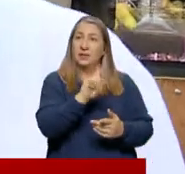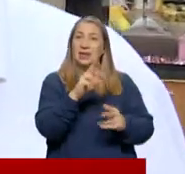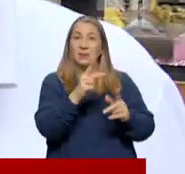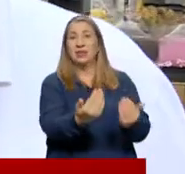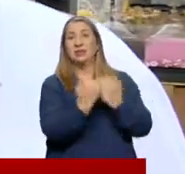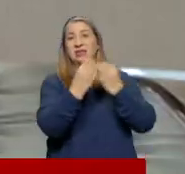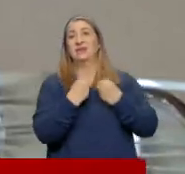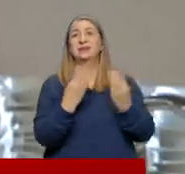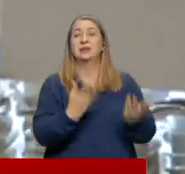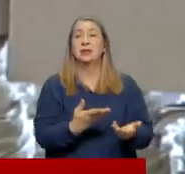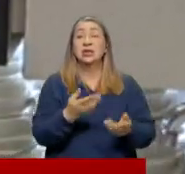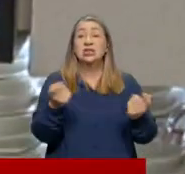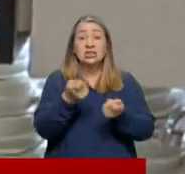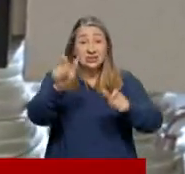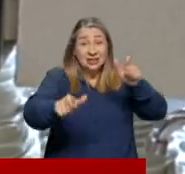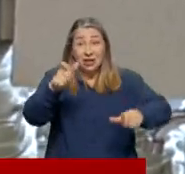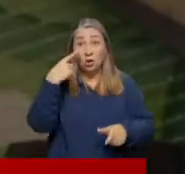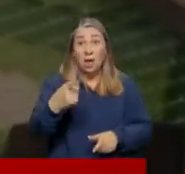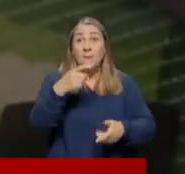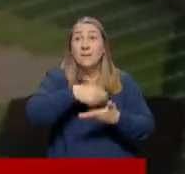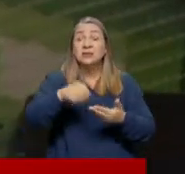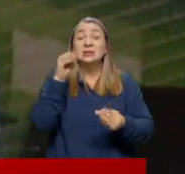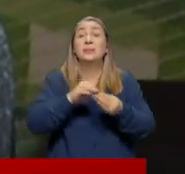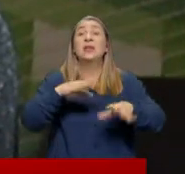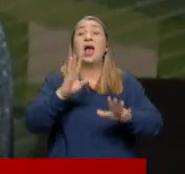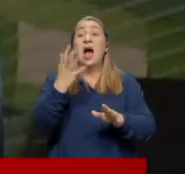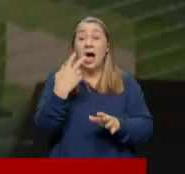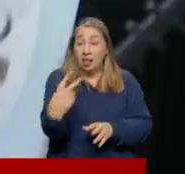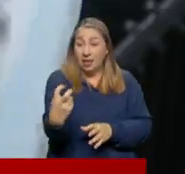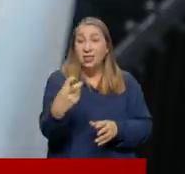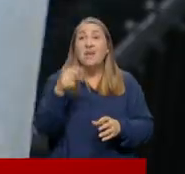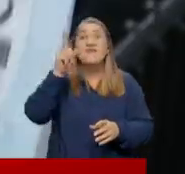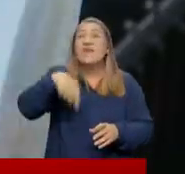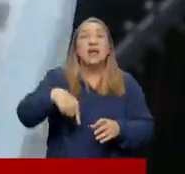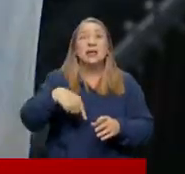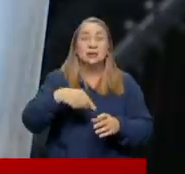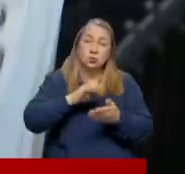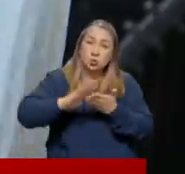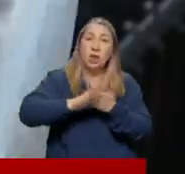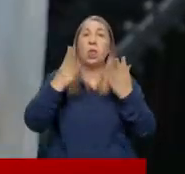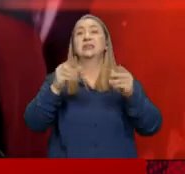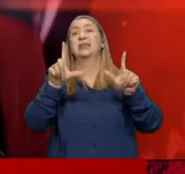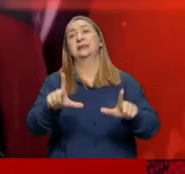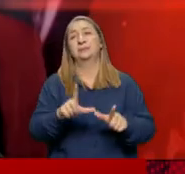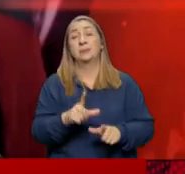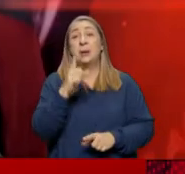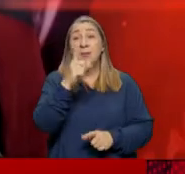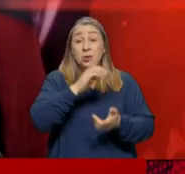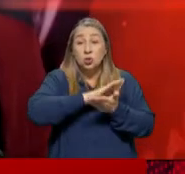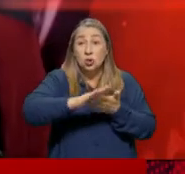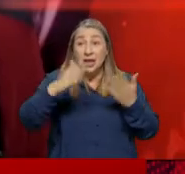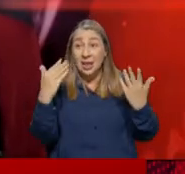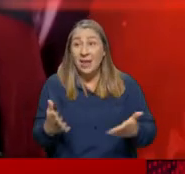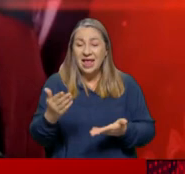bana 1000 lira katkıda bulunsun çalışanlara göre sadece maaş zammının değil alınan yüklü belgelerinde gündeme alınması gerekiyor bir